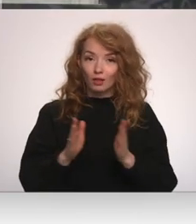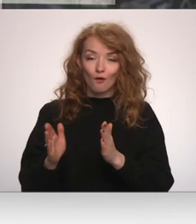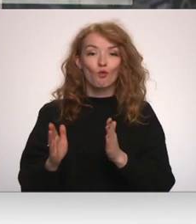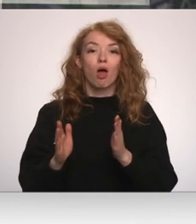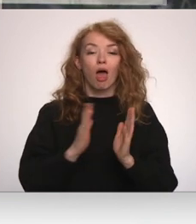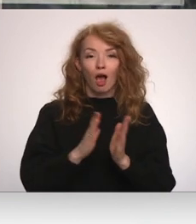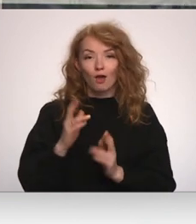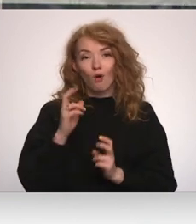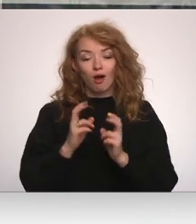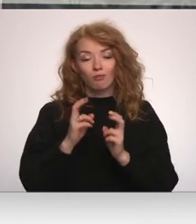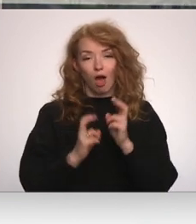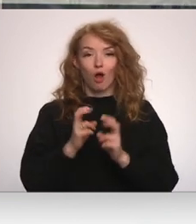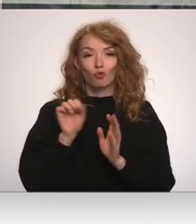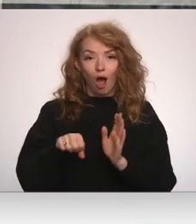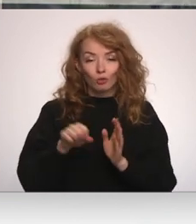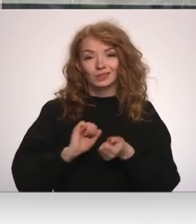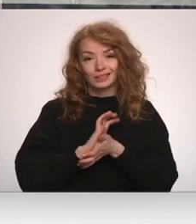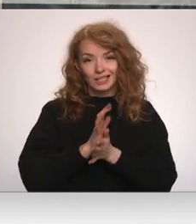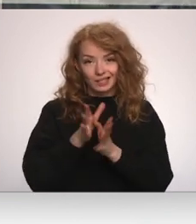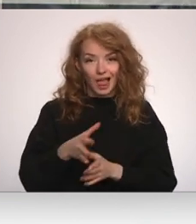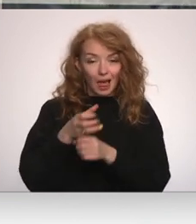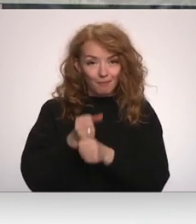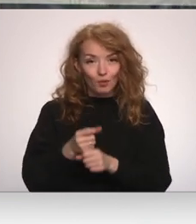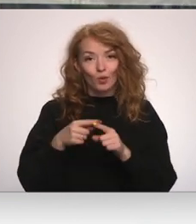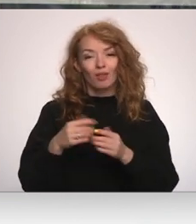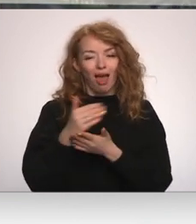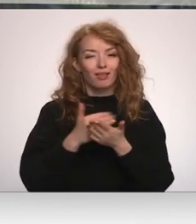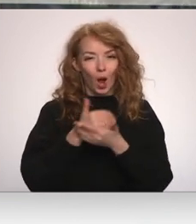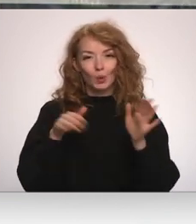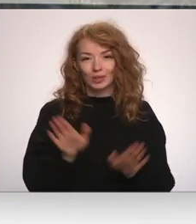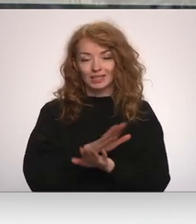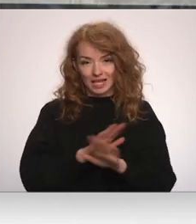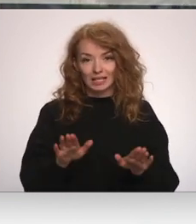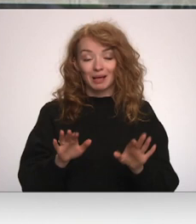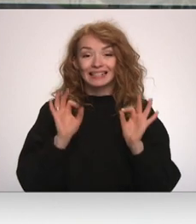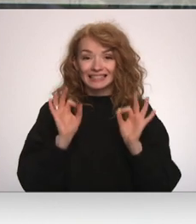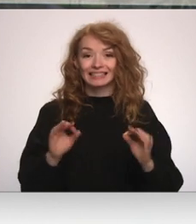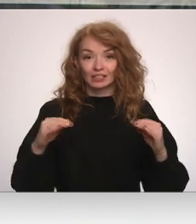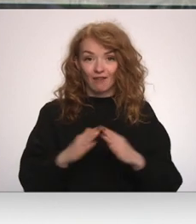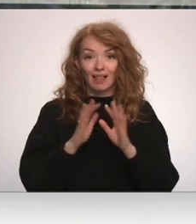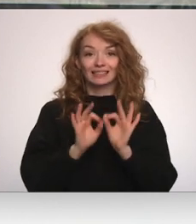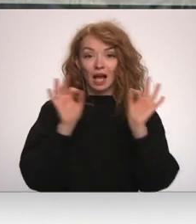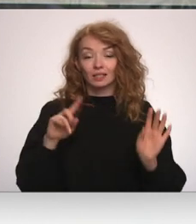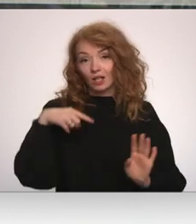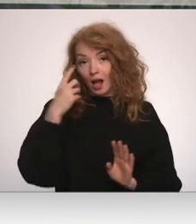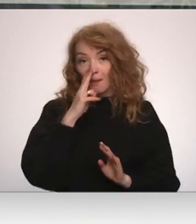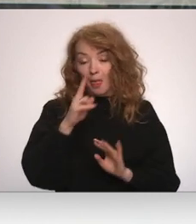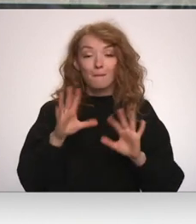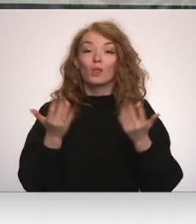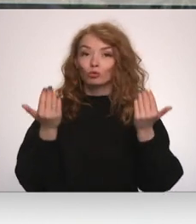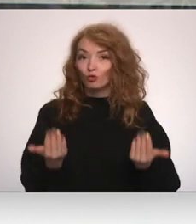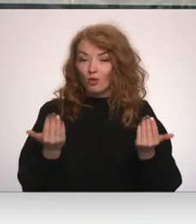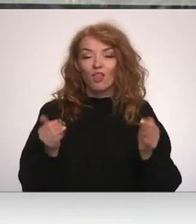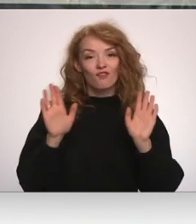alus, jāsien sirs un jāatkārto Jāņu dziesmas. Ielīgošanas pasākumi pa īstam sāksies nākamajā nedēļā, bet jau šodien